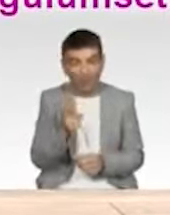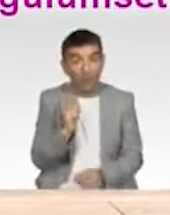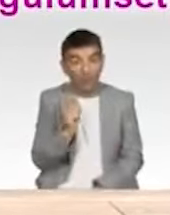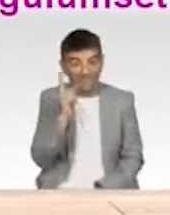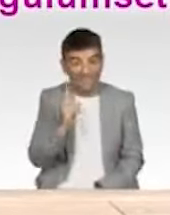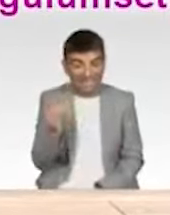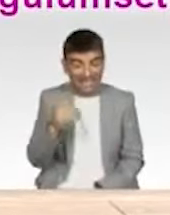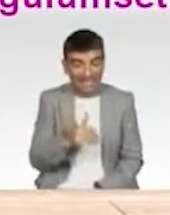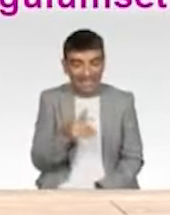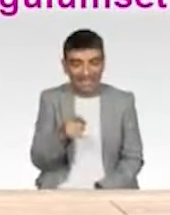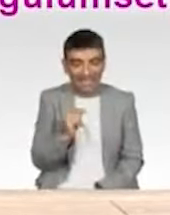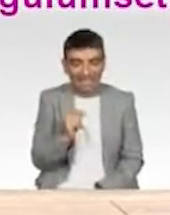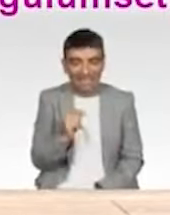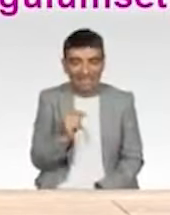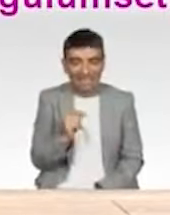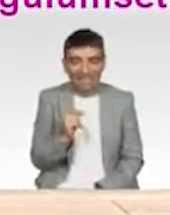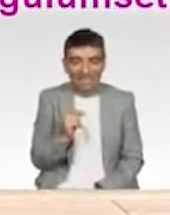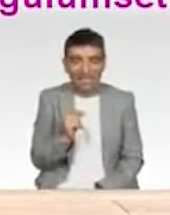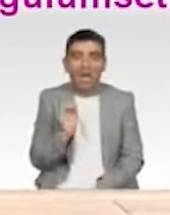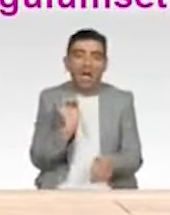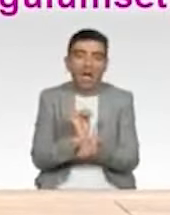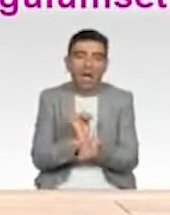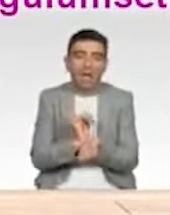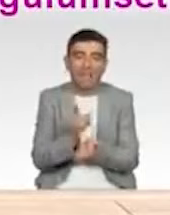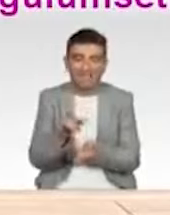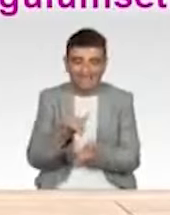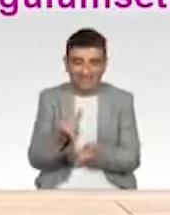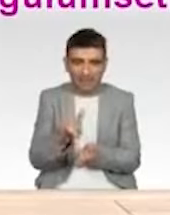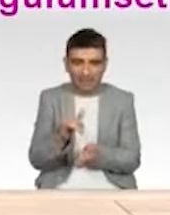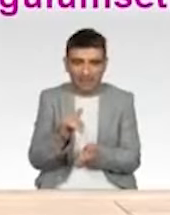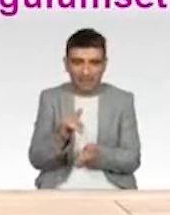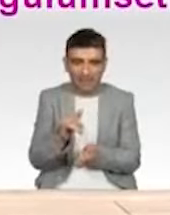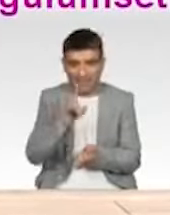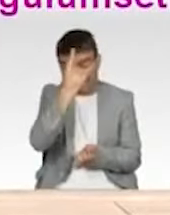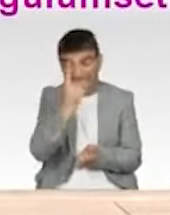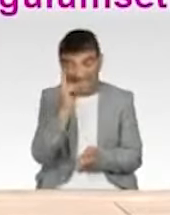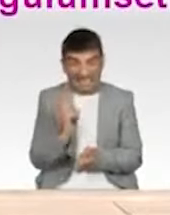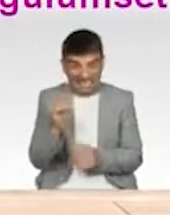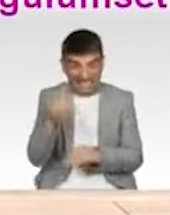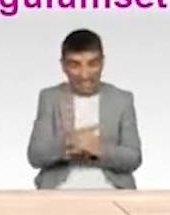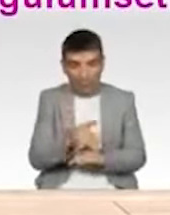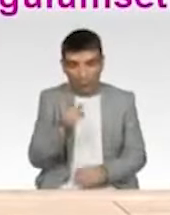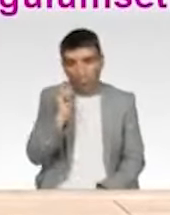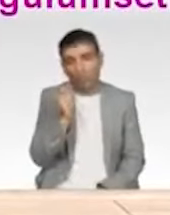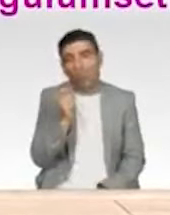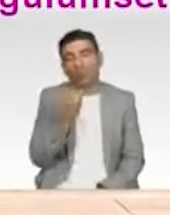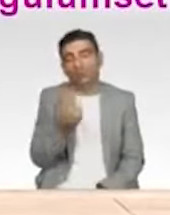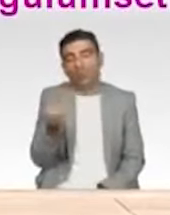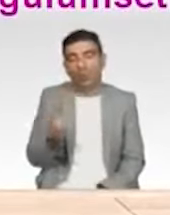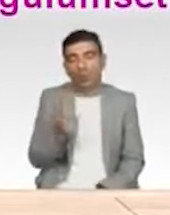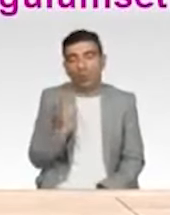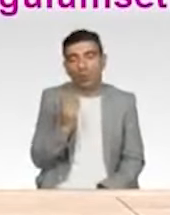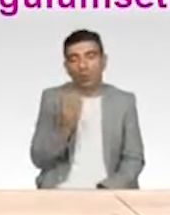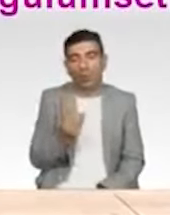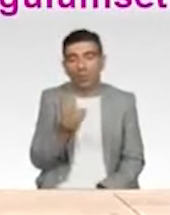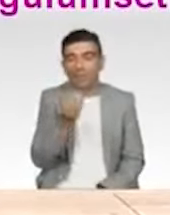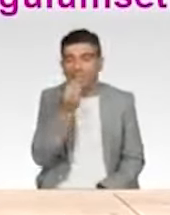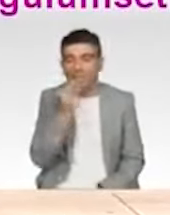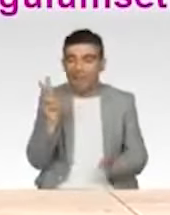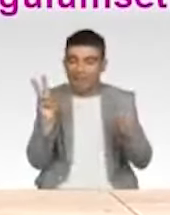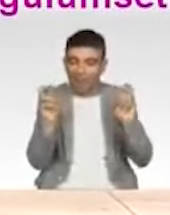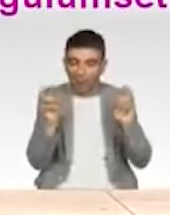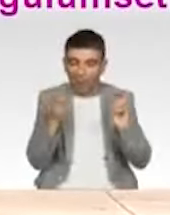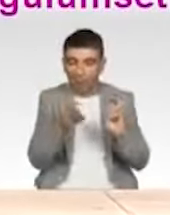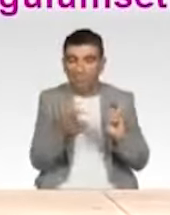mı ilk geldiğinde? Yok çünkü ailesi yanına ama yoksa tek oldum. İlk geldiğinde Türkiye'ye. Zorlandım canım tabii. Yemek